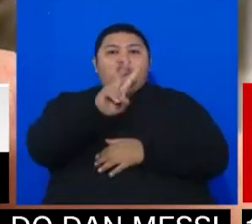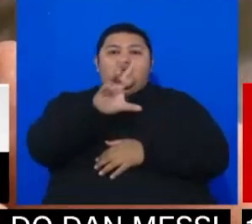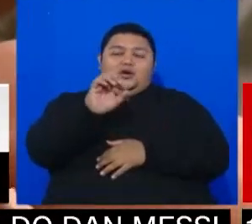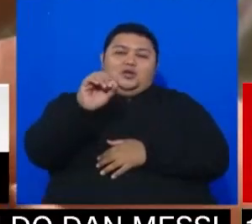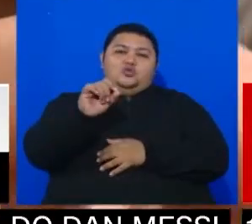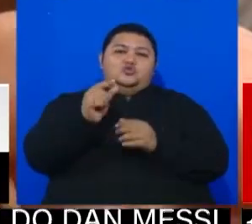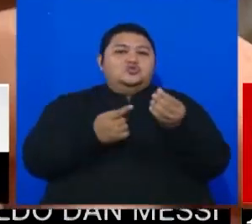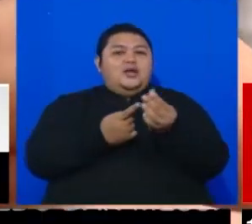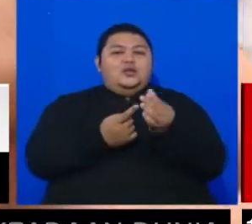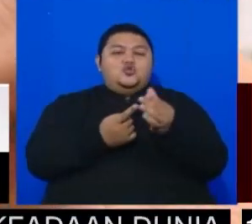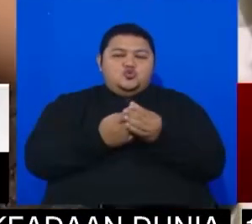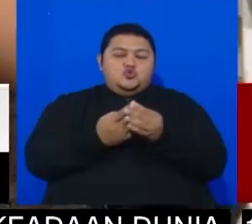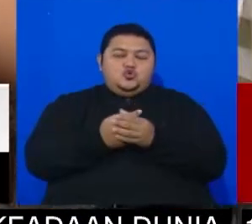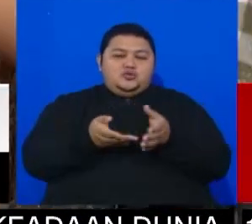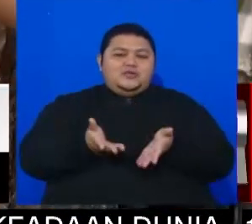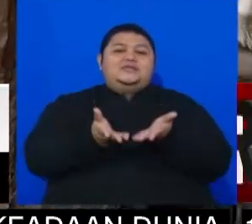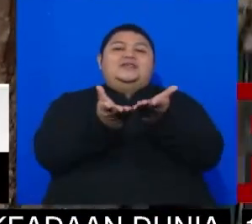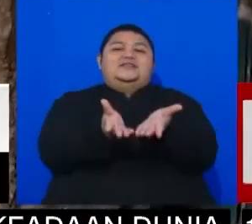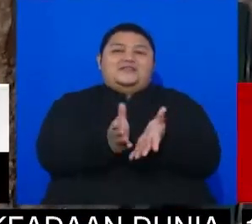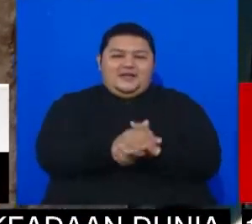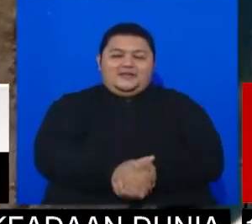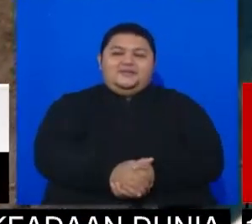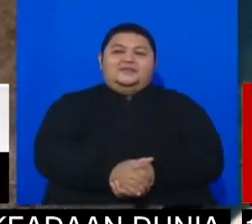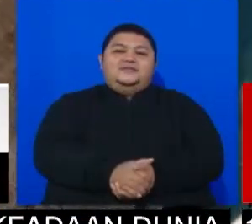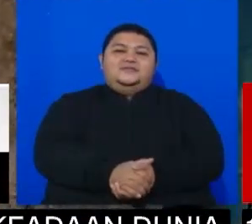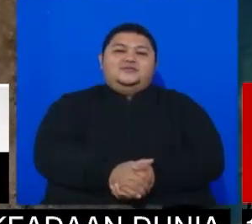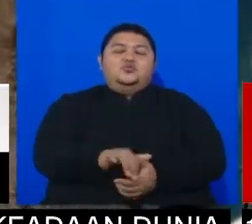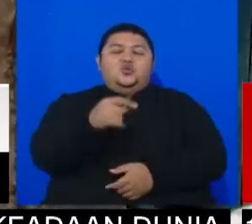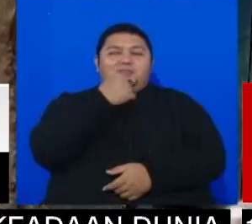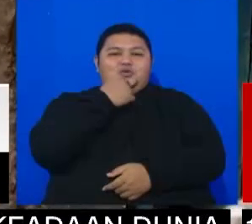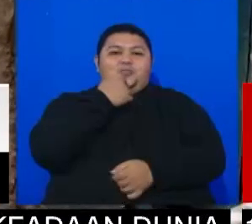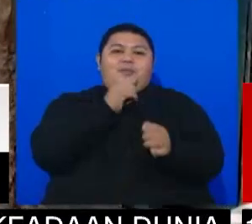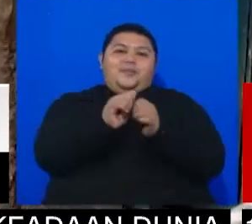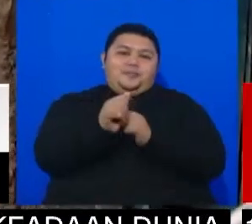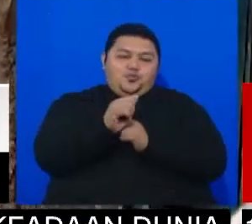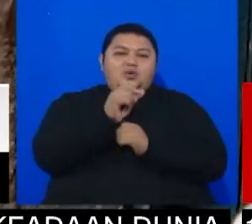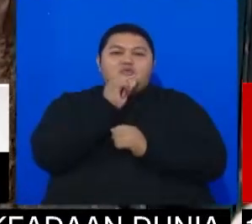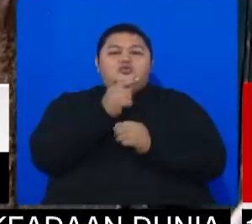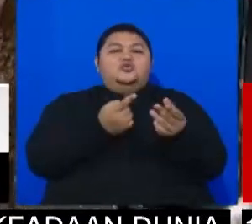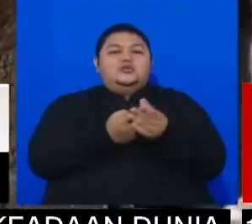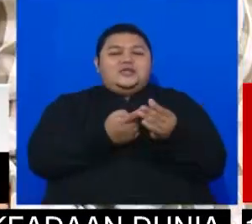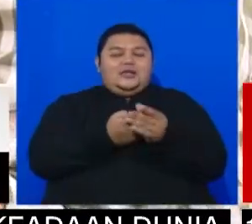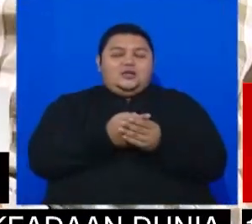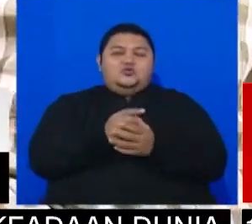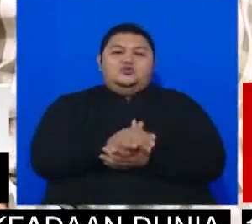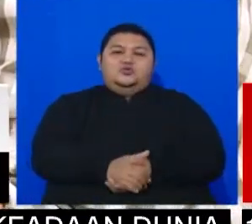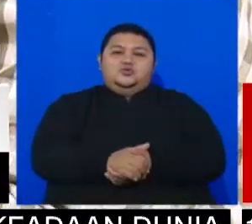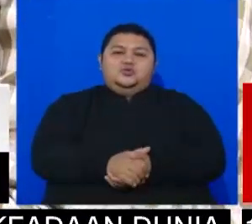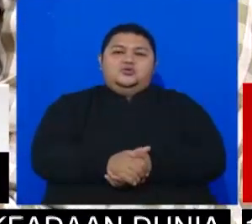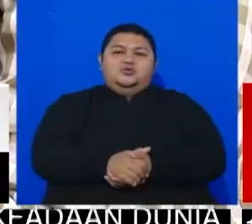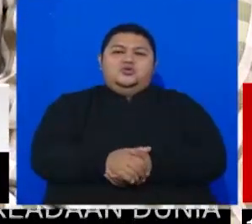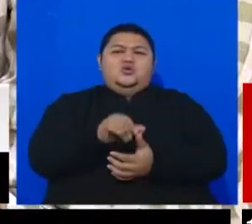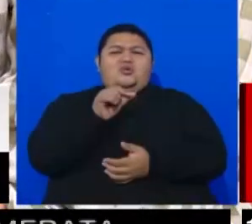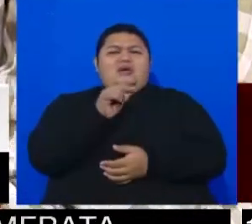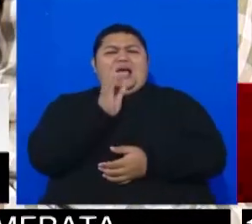usus siap disajikan. Saya juga tidak mau ketinggalan untuk mencoba belajar membuat sate usus. Tapi, kok aneh bentuknya